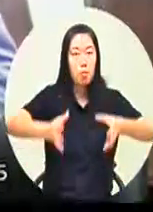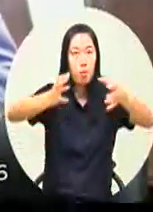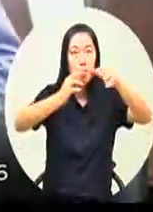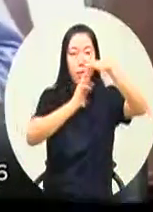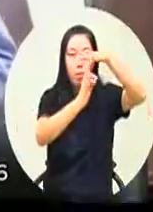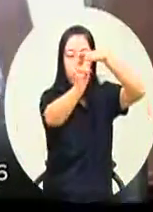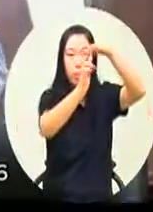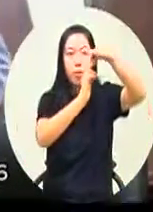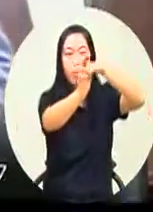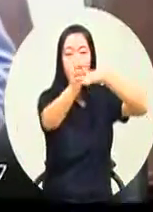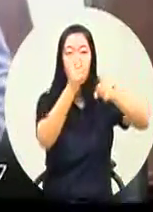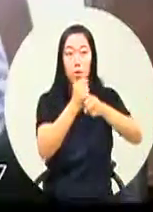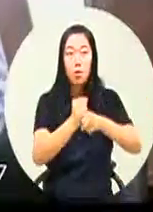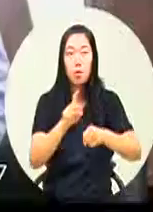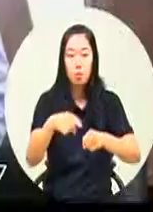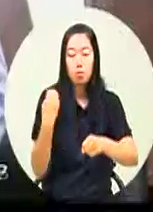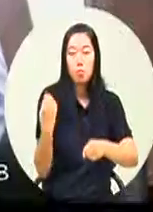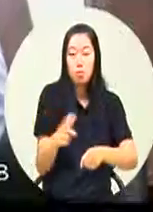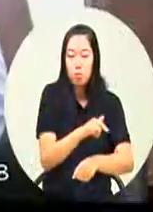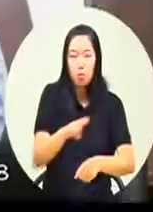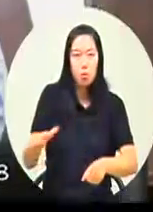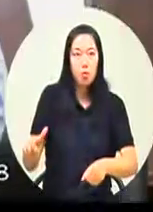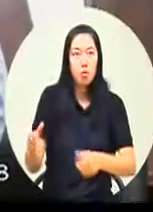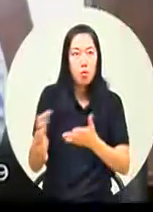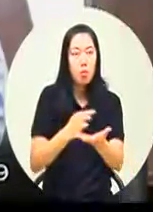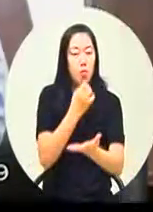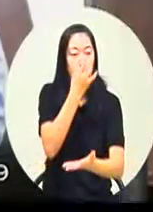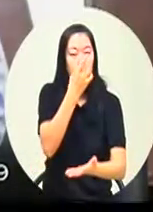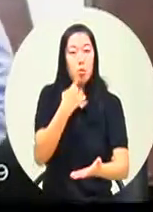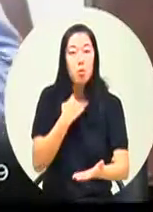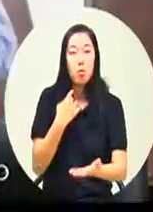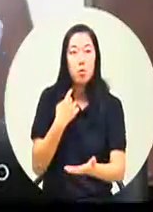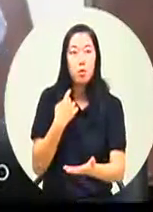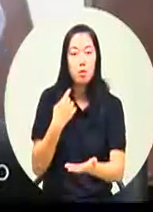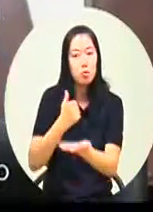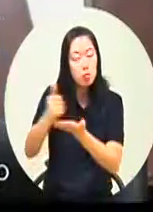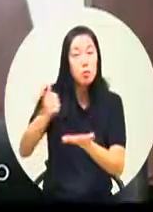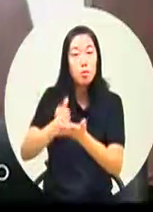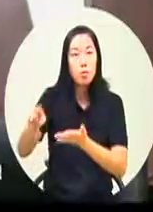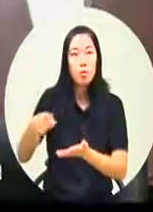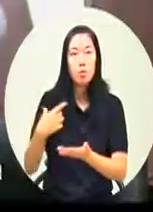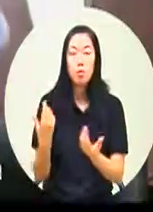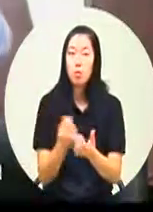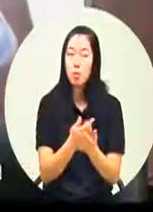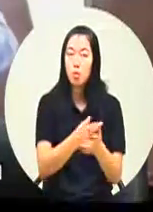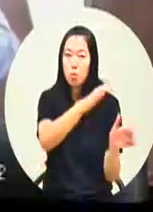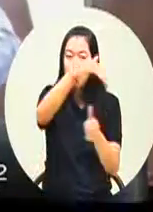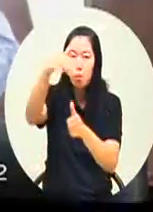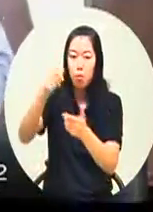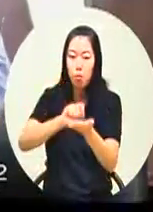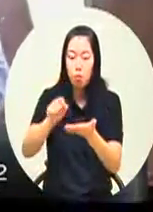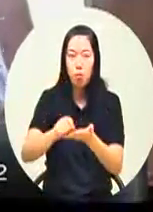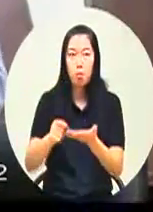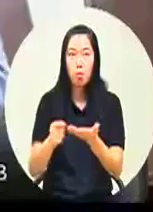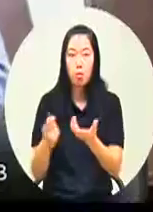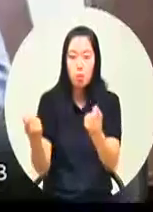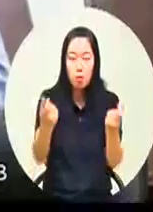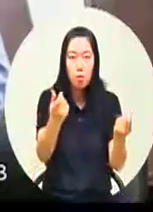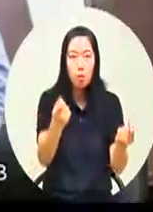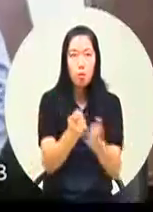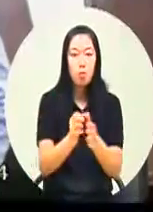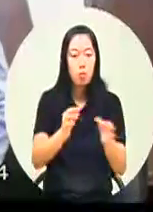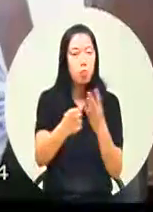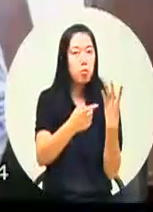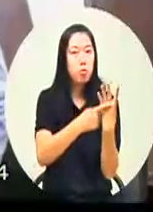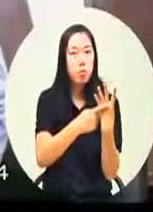路，新的东西一起卖不出来，没得出口呀。因为我们每次招标全世界都一样啊，商业运转